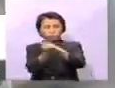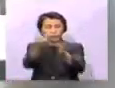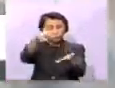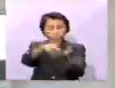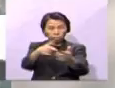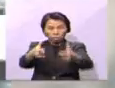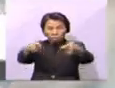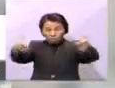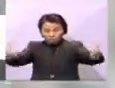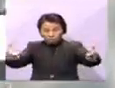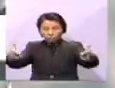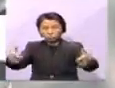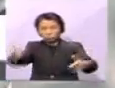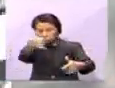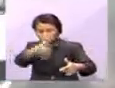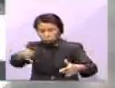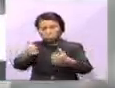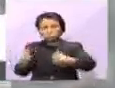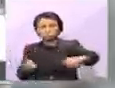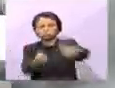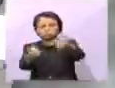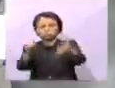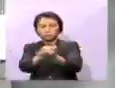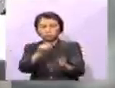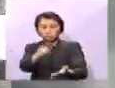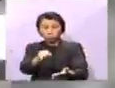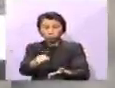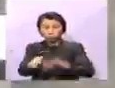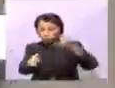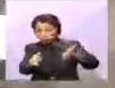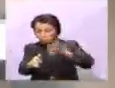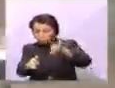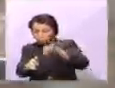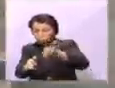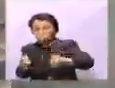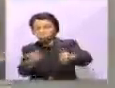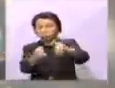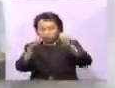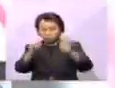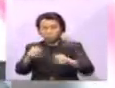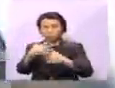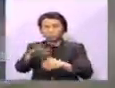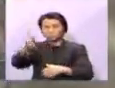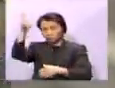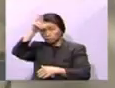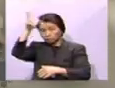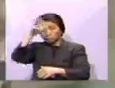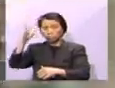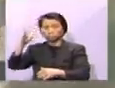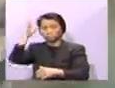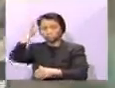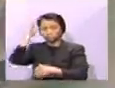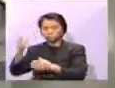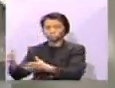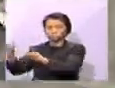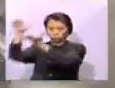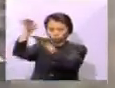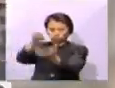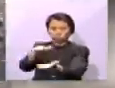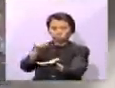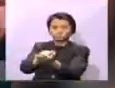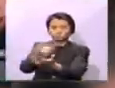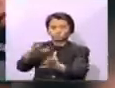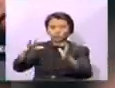bersiz besar berkeliaran di sungai sebatang pemburuan buaya kini dibenarkan setelah kerajaan persekutuan menurunkan statusnya